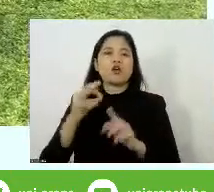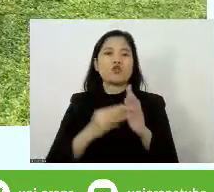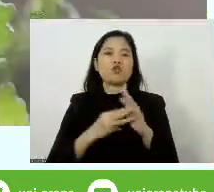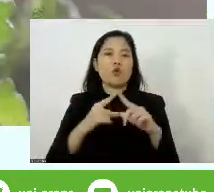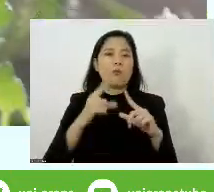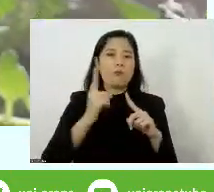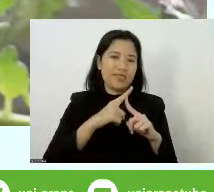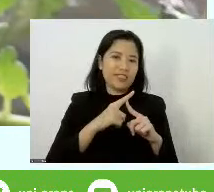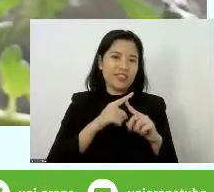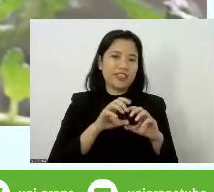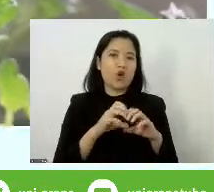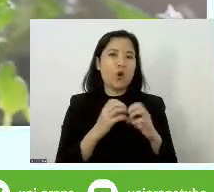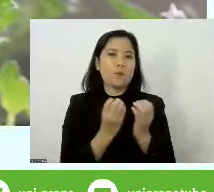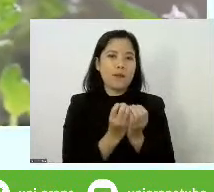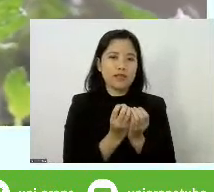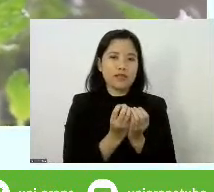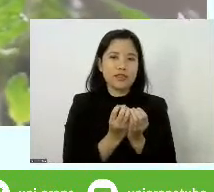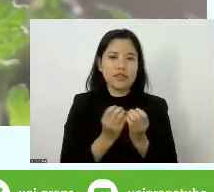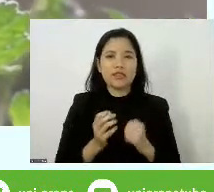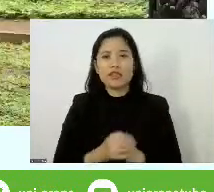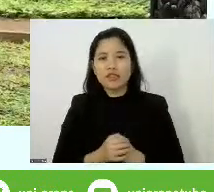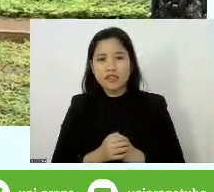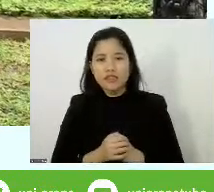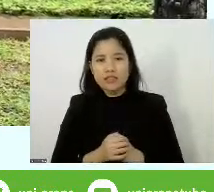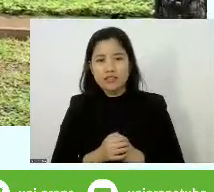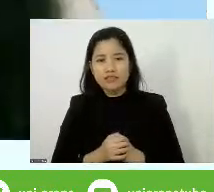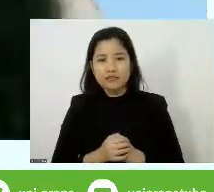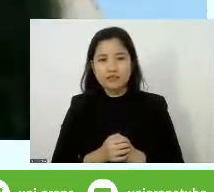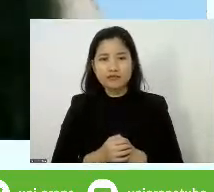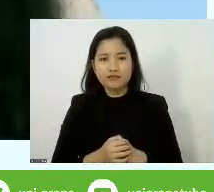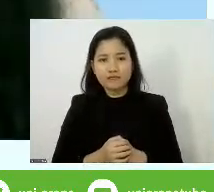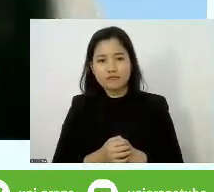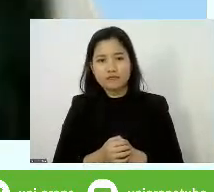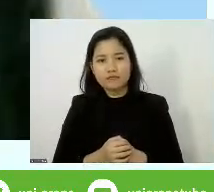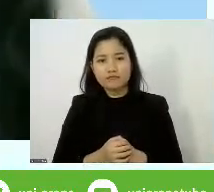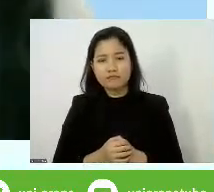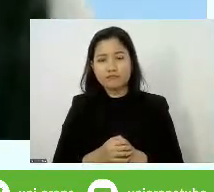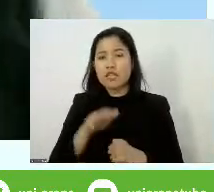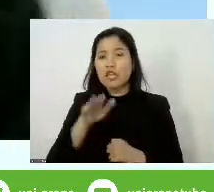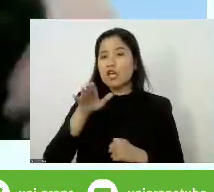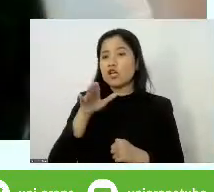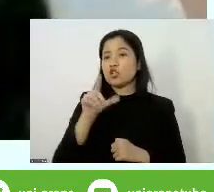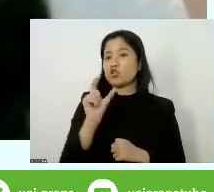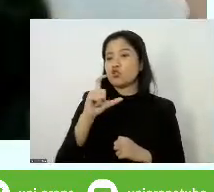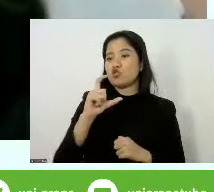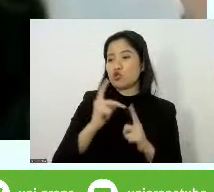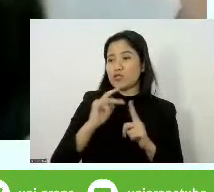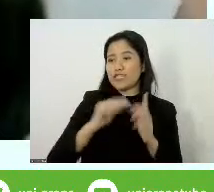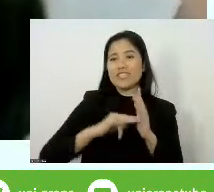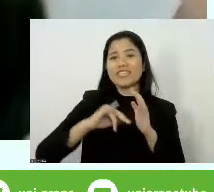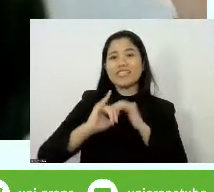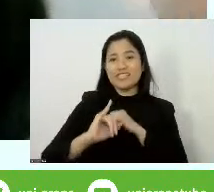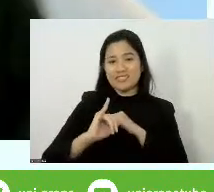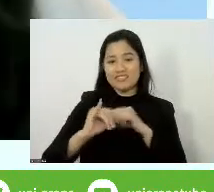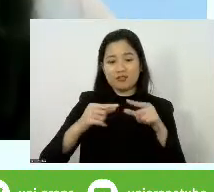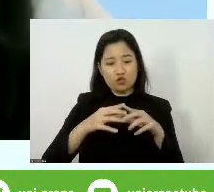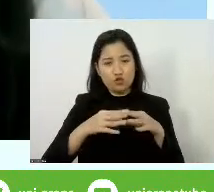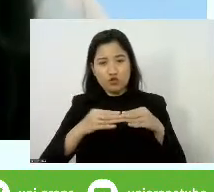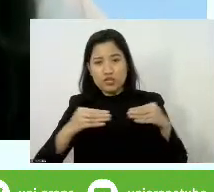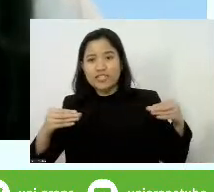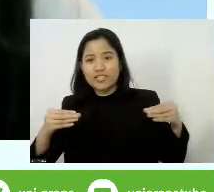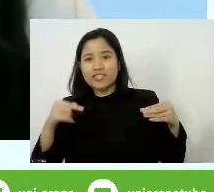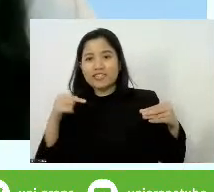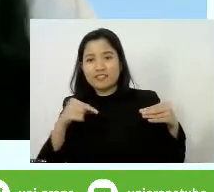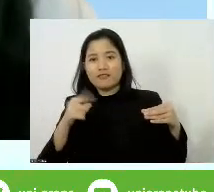Memangnya Apa ya bahasa indonesianya zukini sampai segede gini Wow